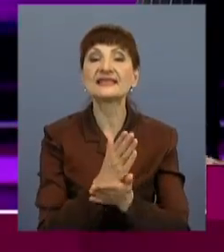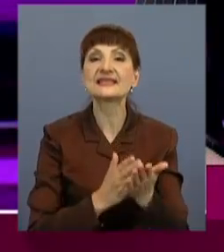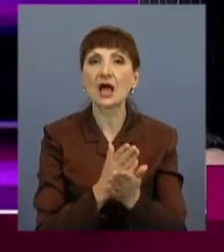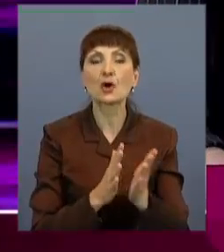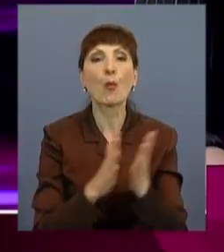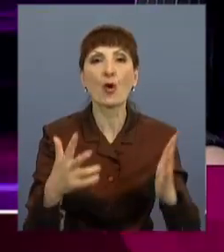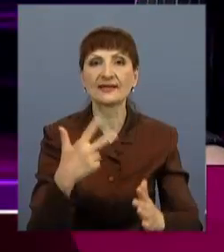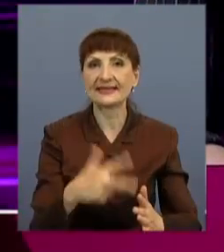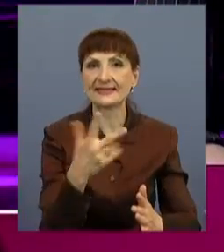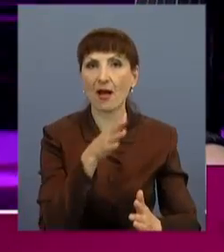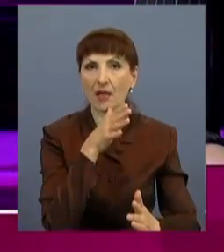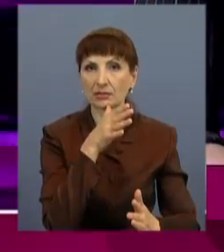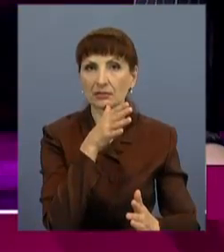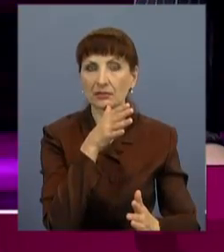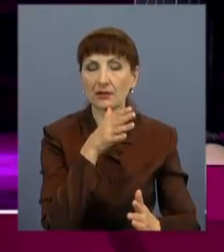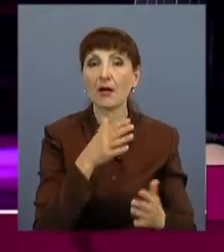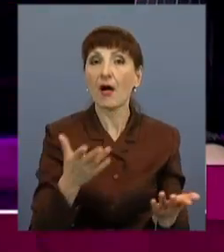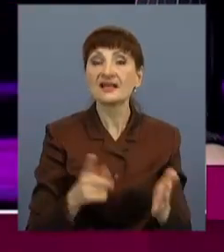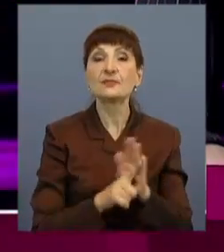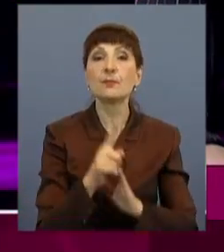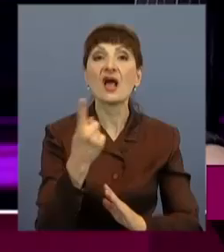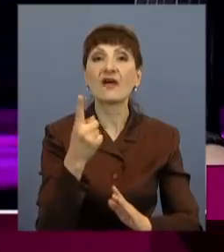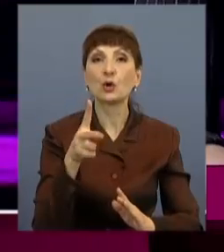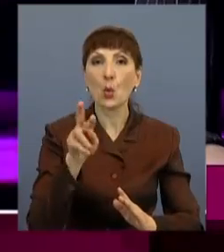более 33 лет. То есть с 1